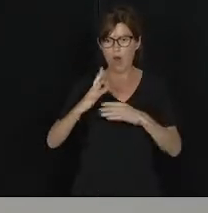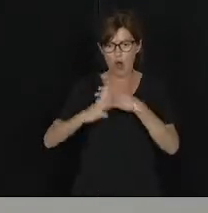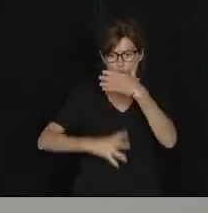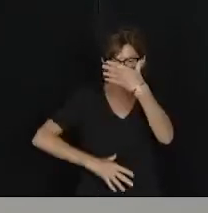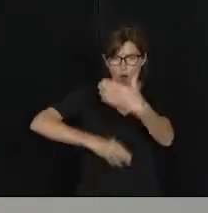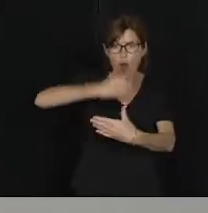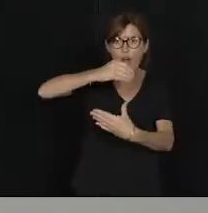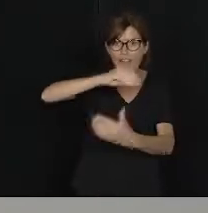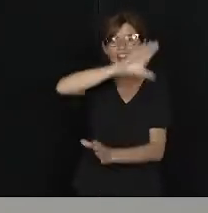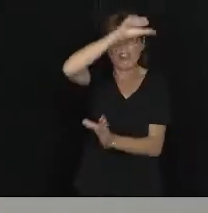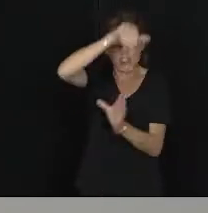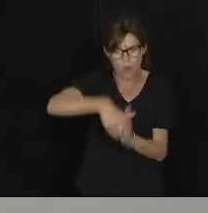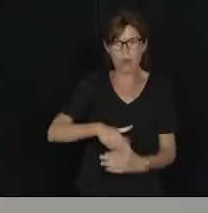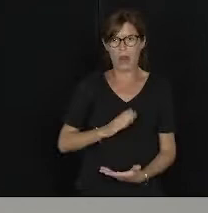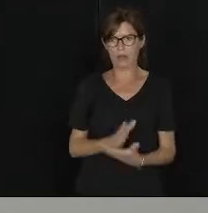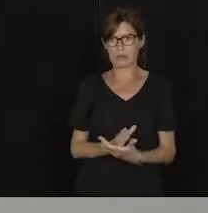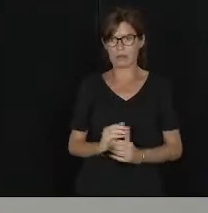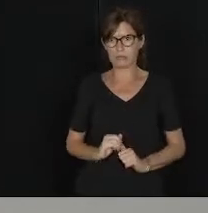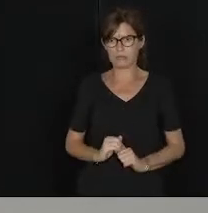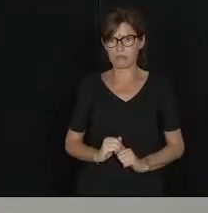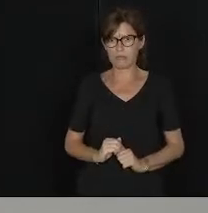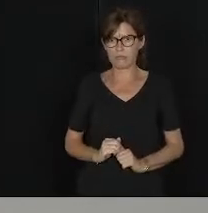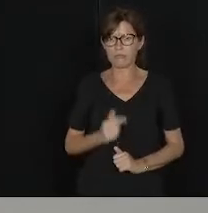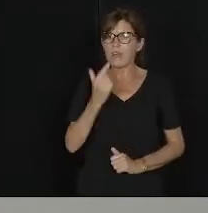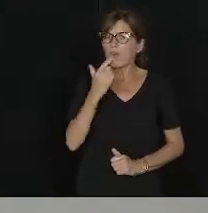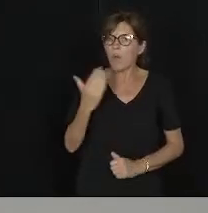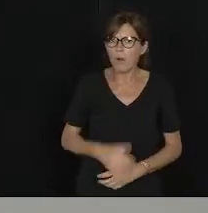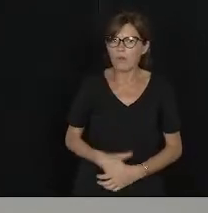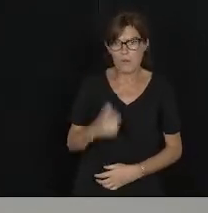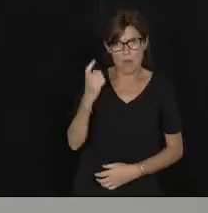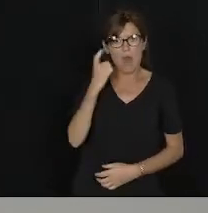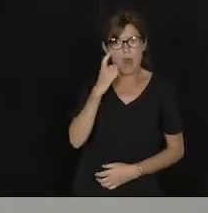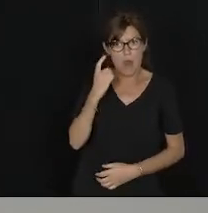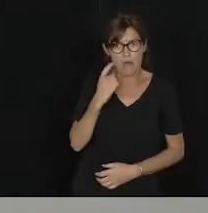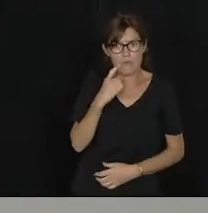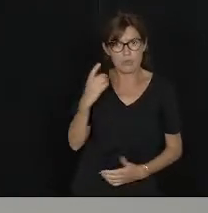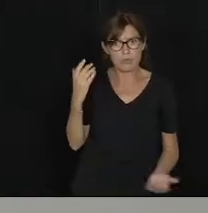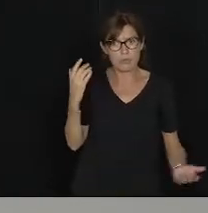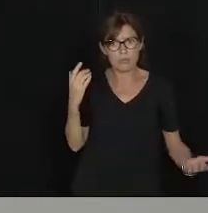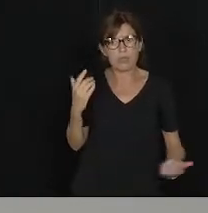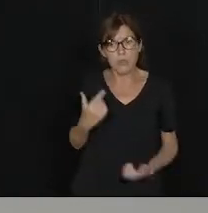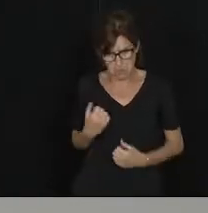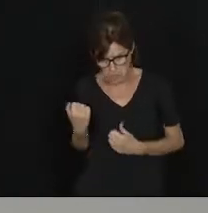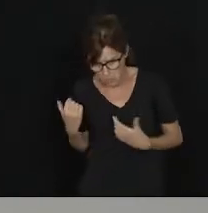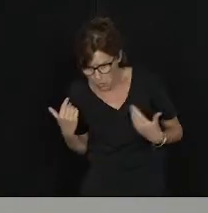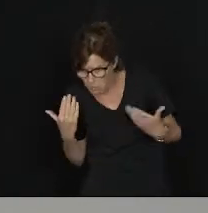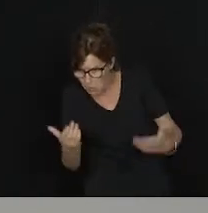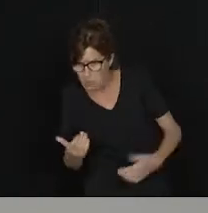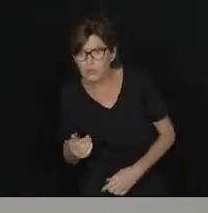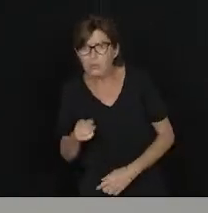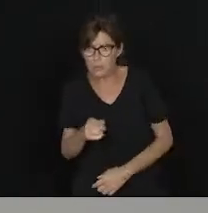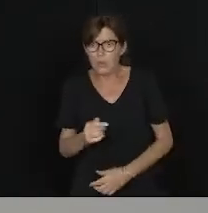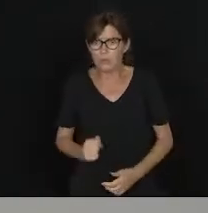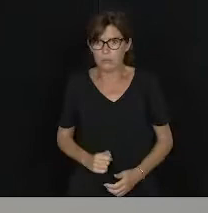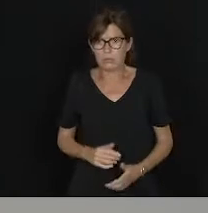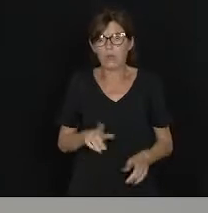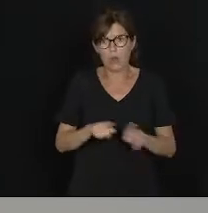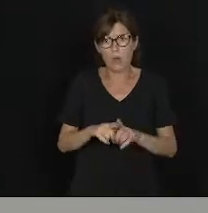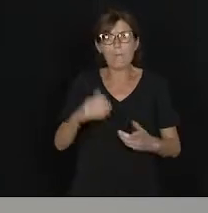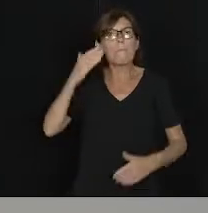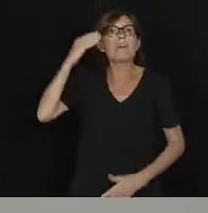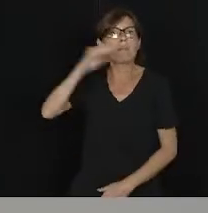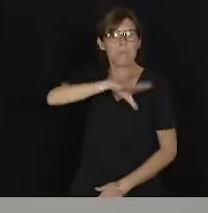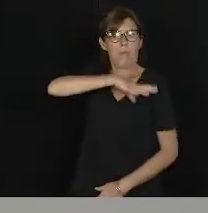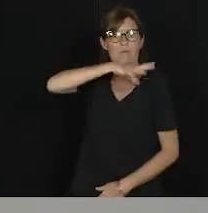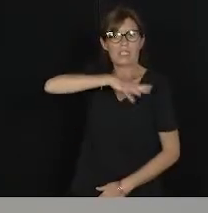Dès 1914 et tout au long de la guerre, les élèves sont invités à, le cas échéant, chérir dans leur salle de classe la mémoire de